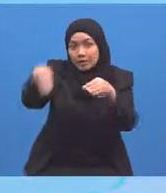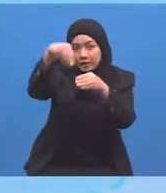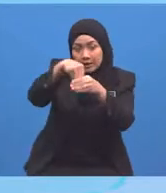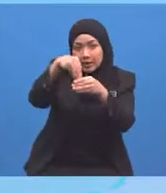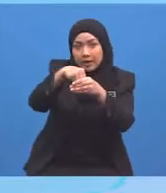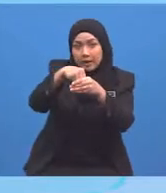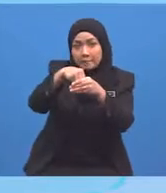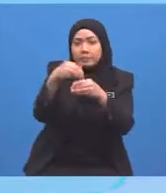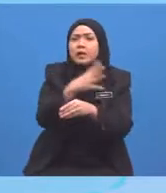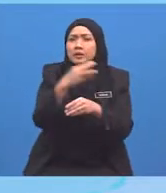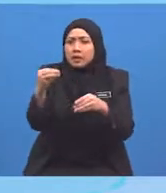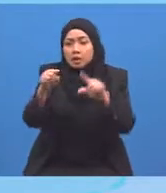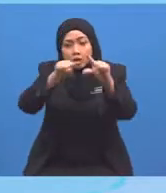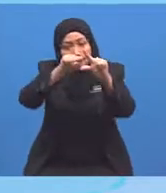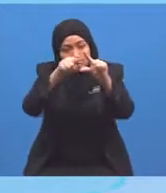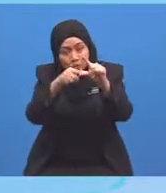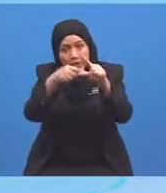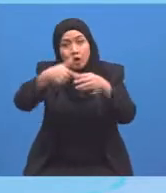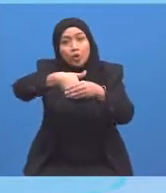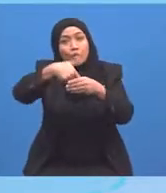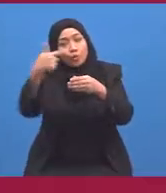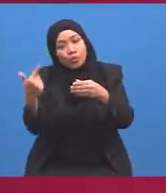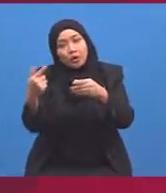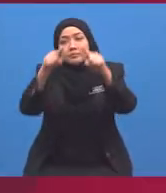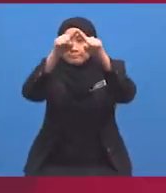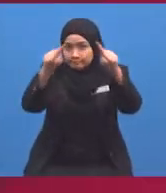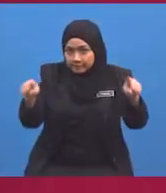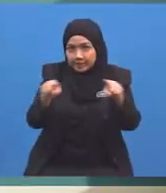serta sudut peluaran segitiga.